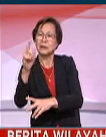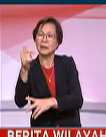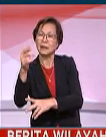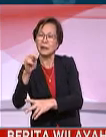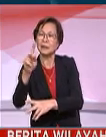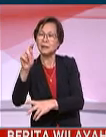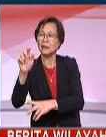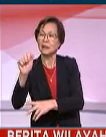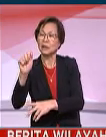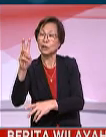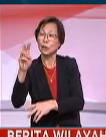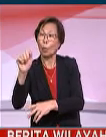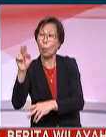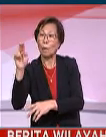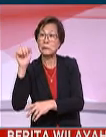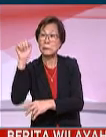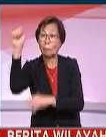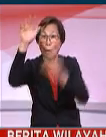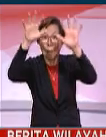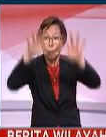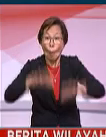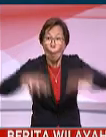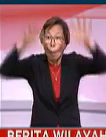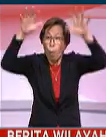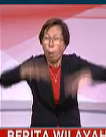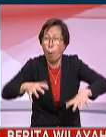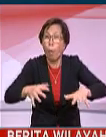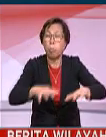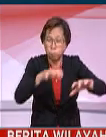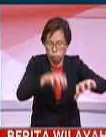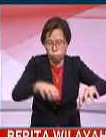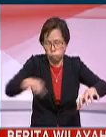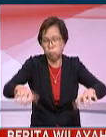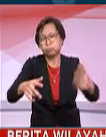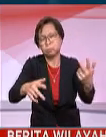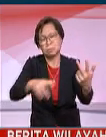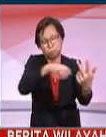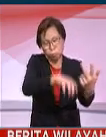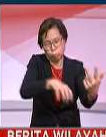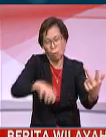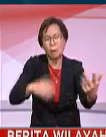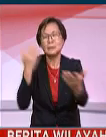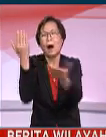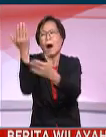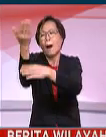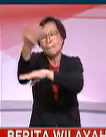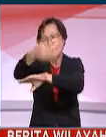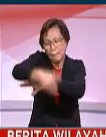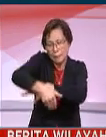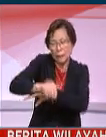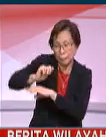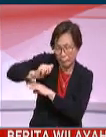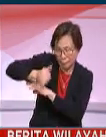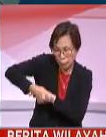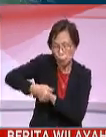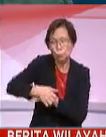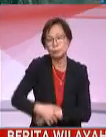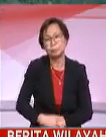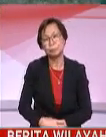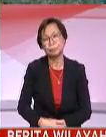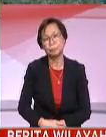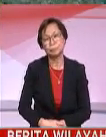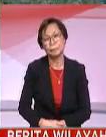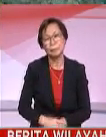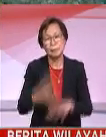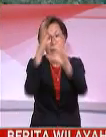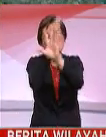di Sabah, yang mana hujan lebat dijangka berlaku di kawasan-kawasan berkenaan sehingga ke lewat malam esok.